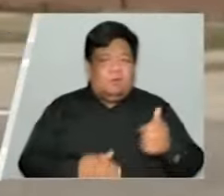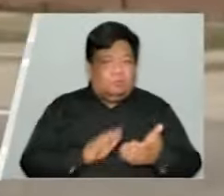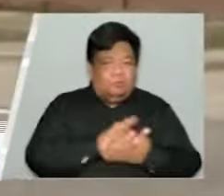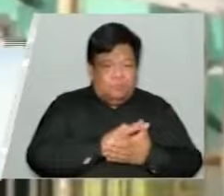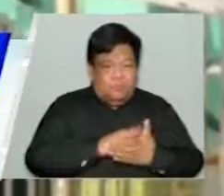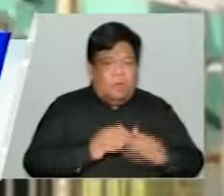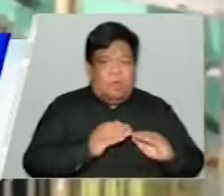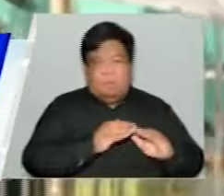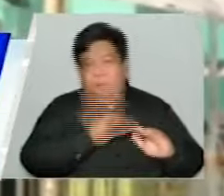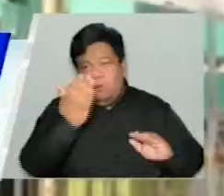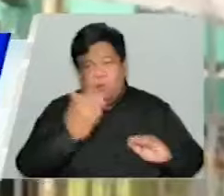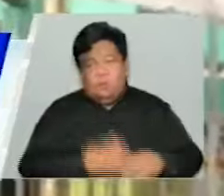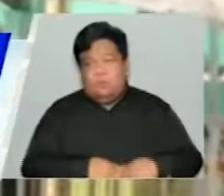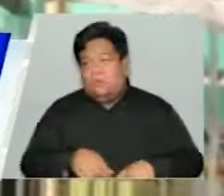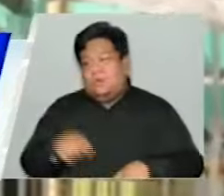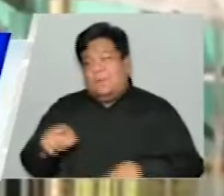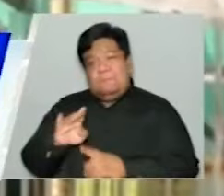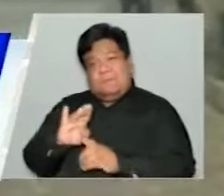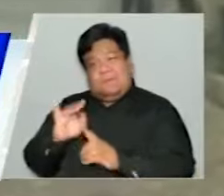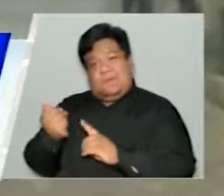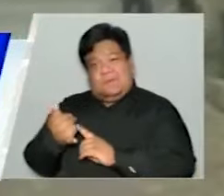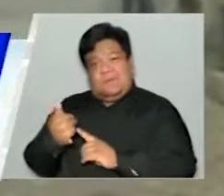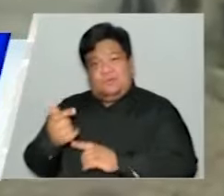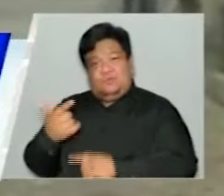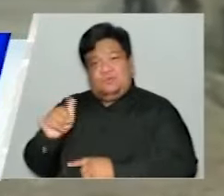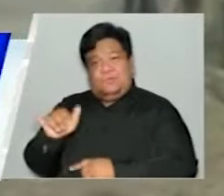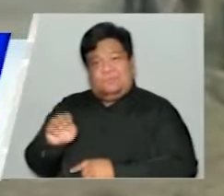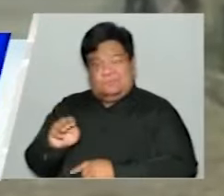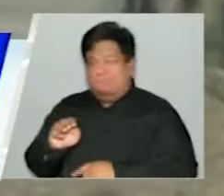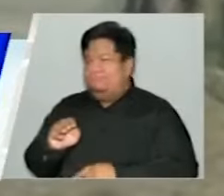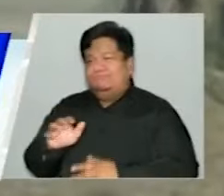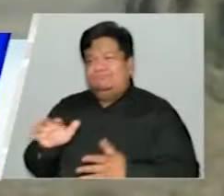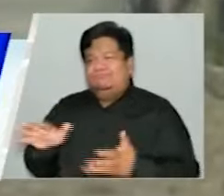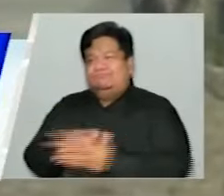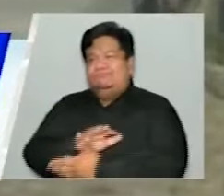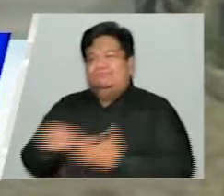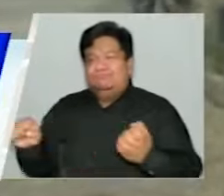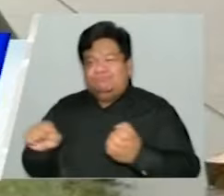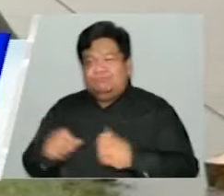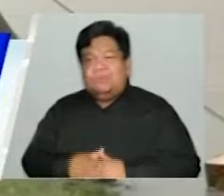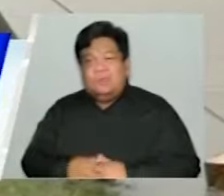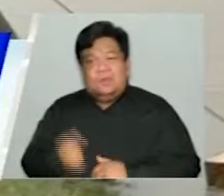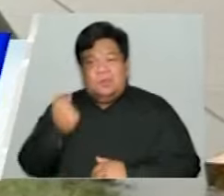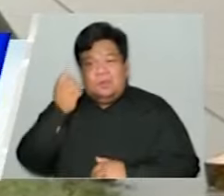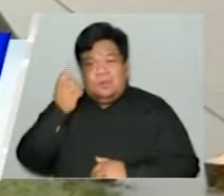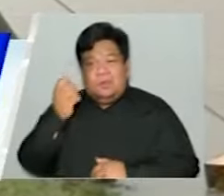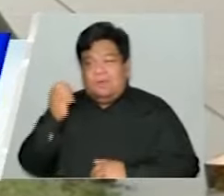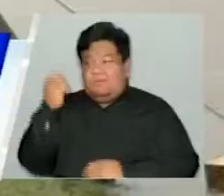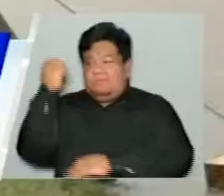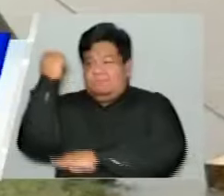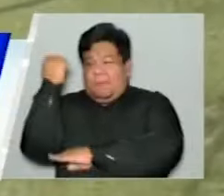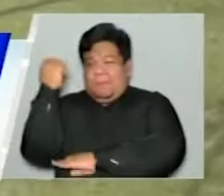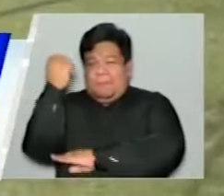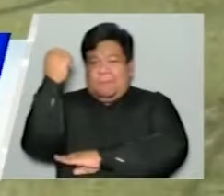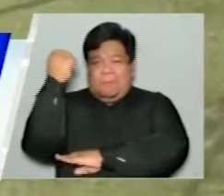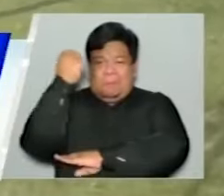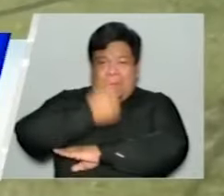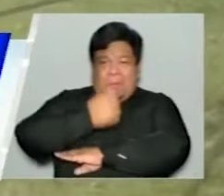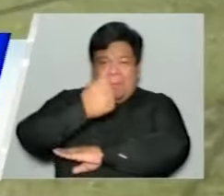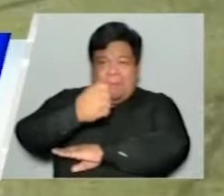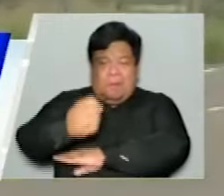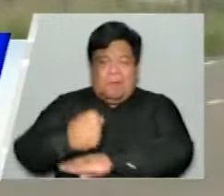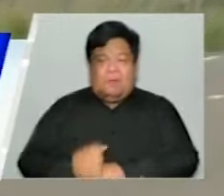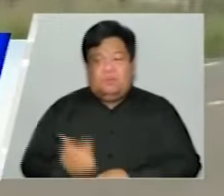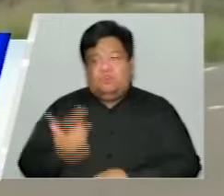Barangay Gymnasium sa bayan ng Pamplona. At dahil sa mga natumbang poste, 13 bayan sa lalawigan ang walang supre ng